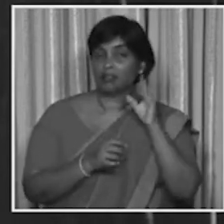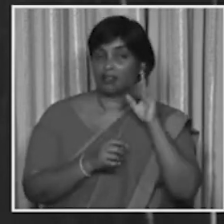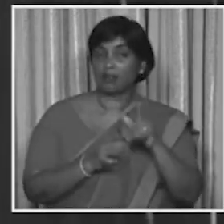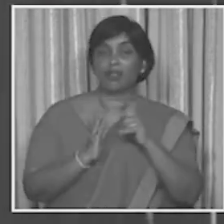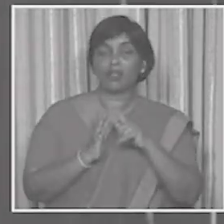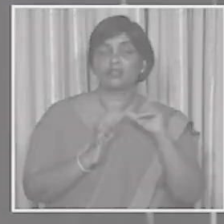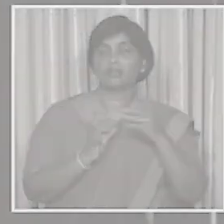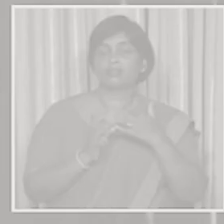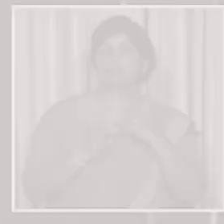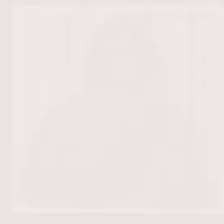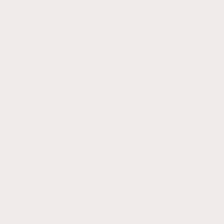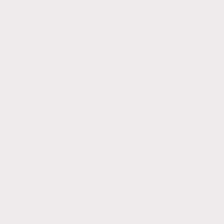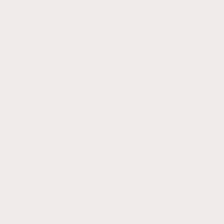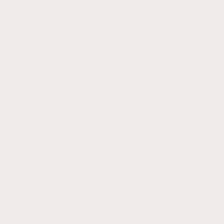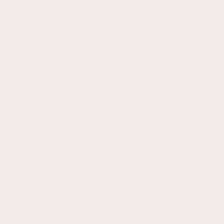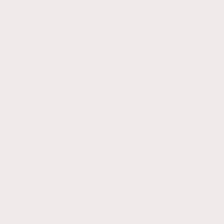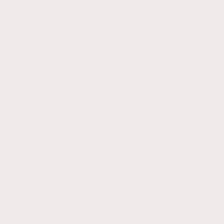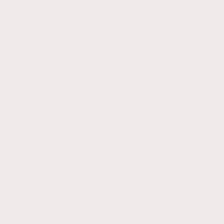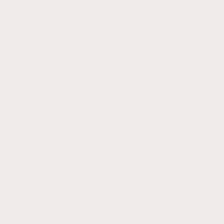ඉවත් කරගන්න